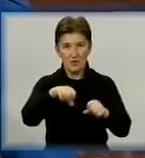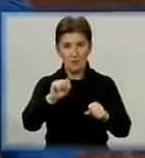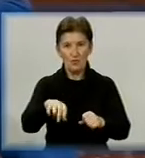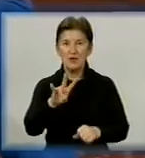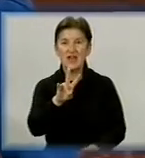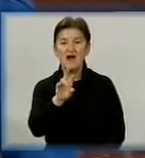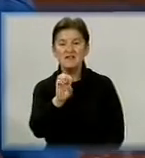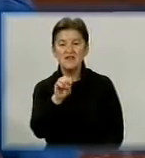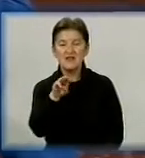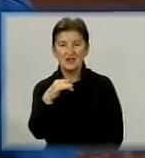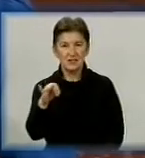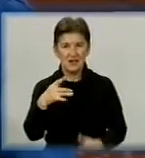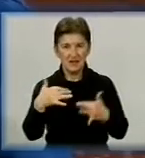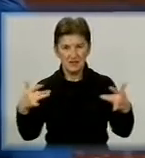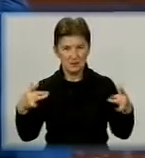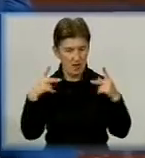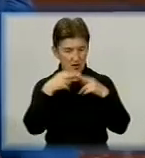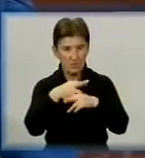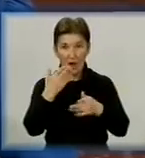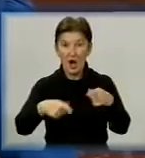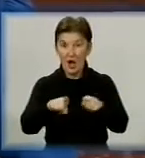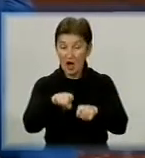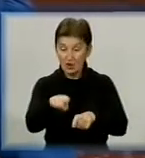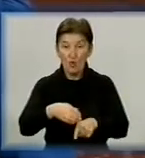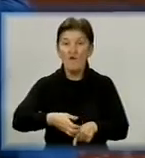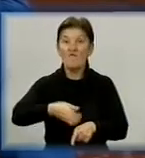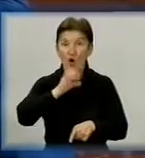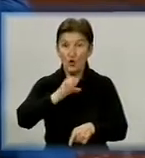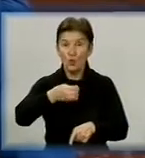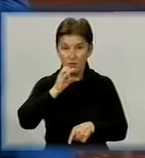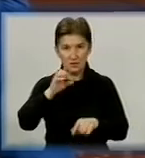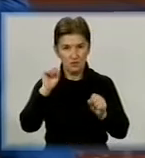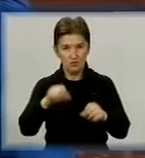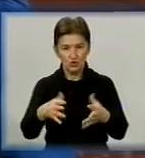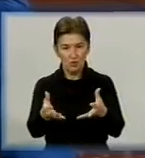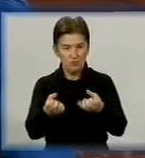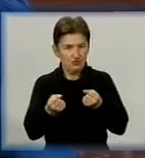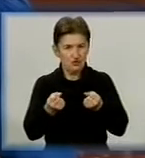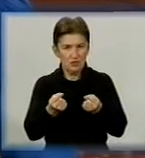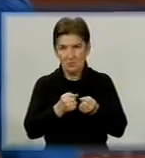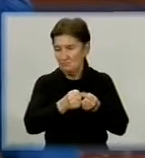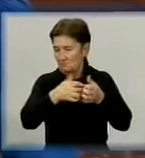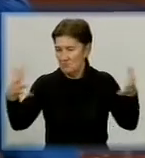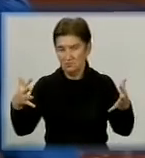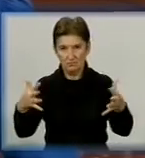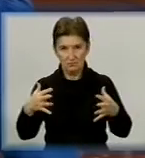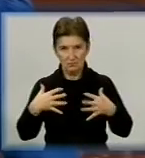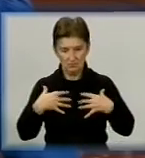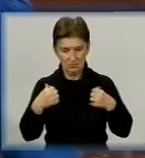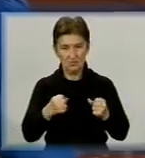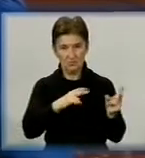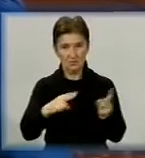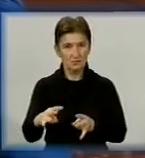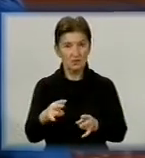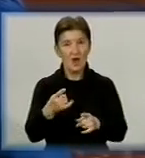нітратами та небезпечними мікроорганізмами. Якщо пити таку воду постійно, можна отримати цілий букет небезпечних захворювань. Втім, кіровоградці на перестороги